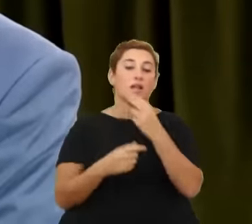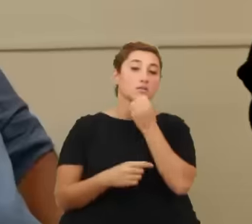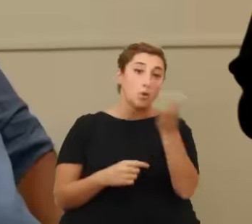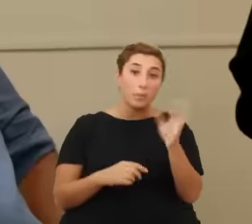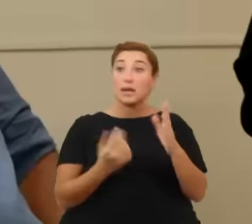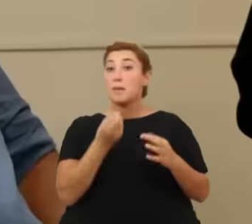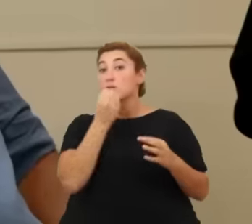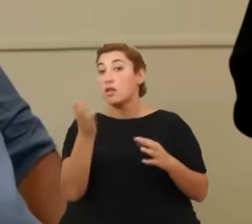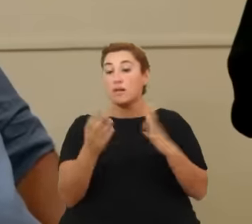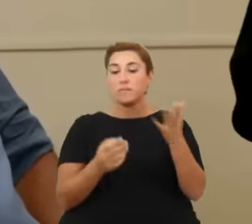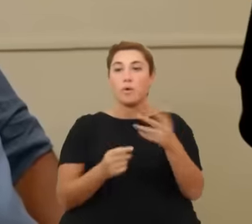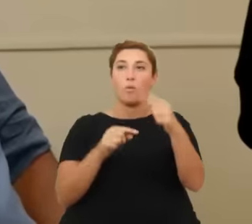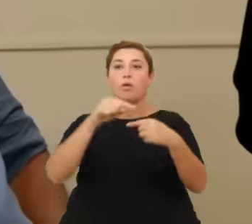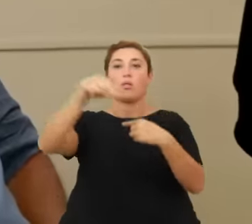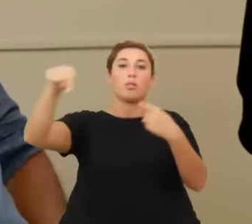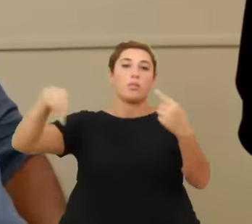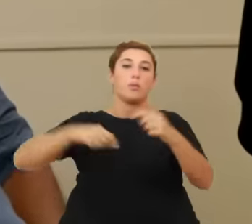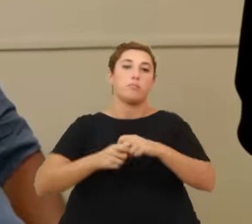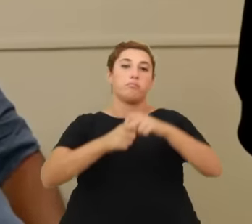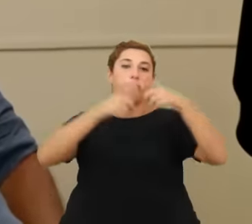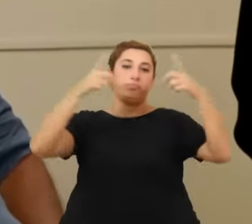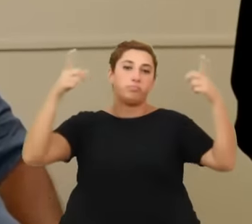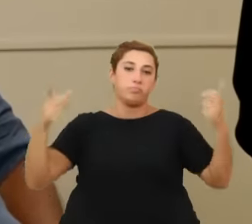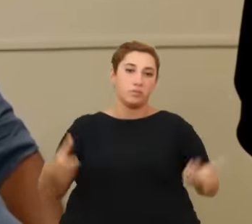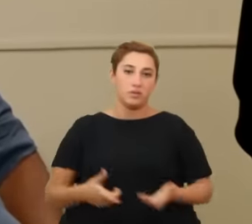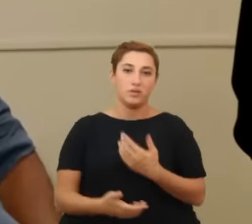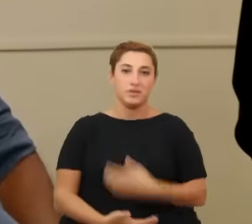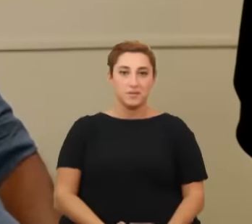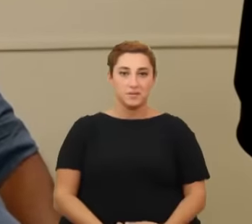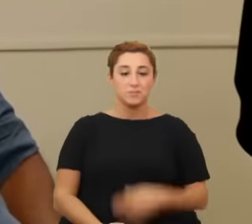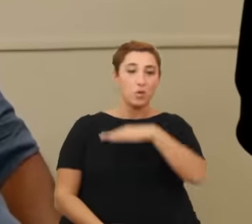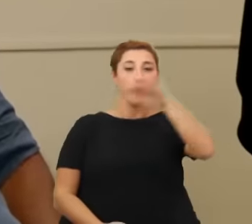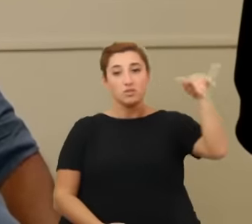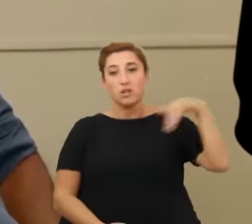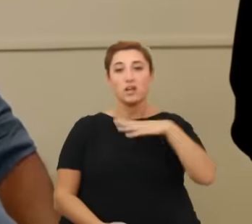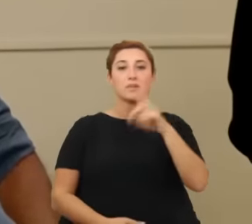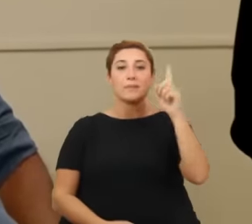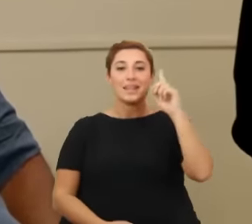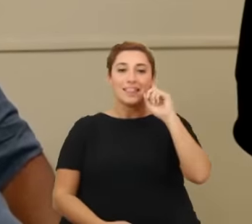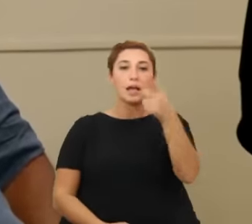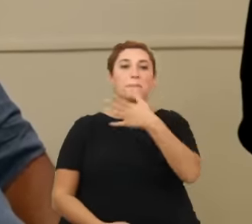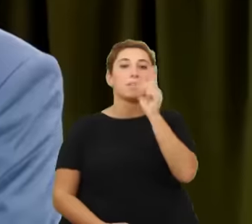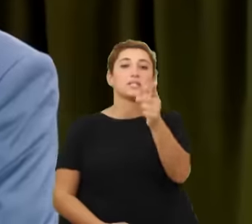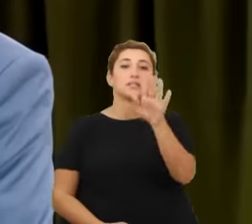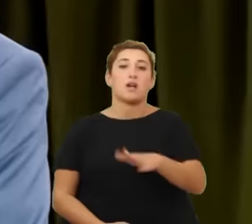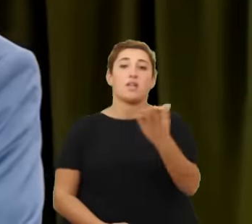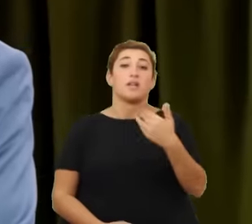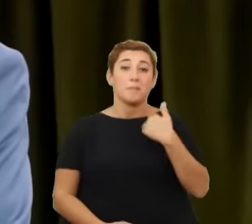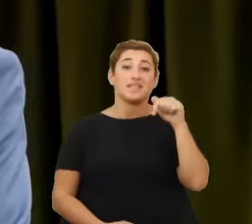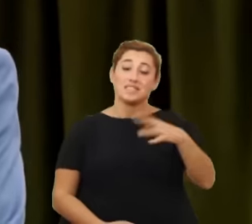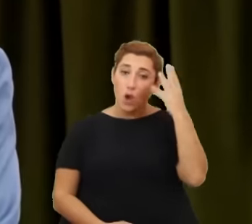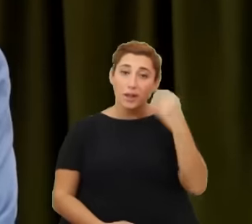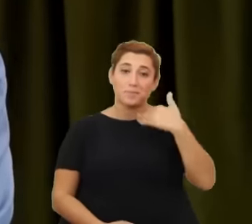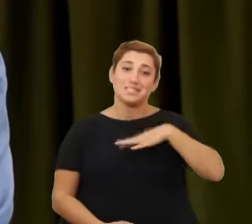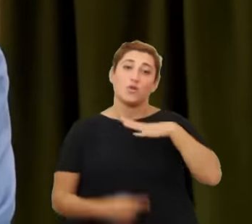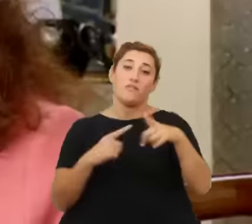söyledi, artık öbürüne mi söyledi? Sonra o ona söyledi, o ona söyledi, ona böyle dolaştı maşallah. Bir öğrenmeye siz kaldınız Fehmi baba. Ben artık sizde